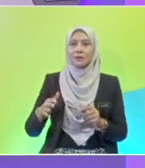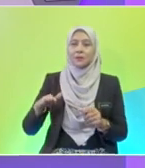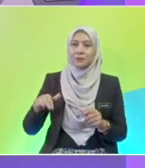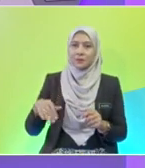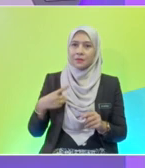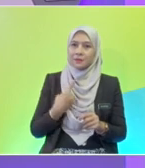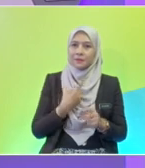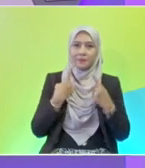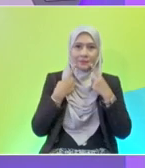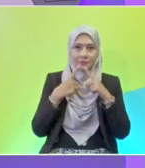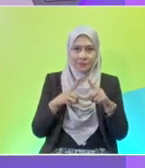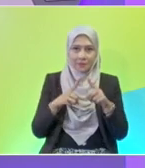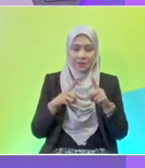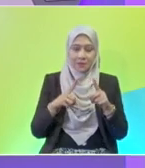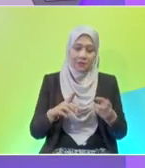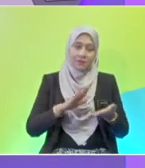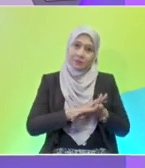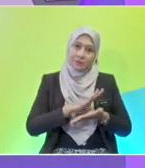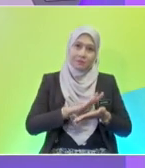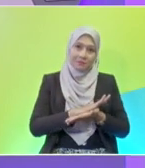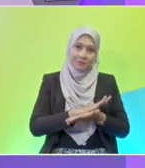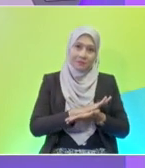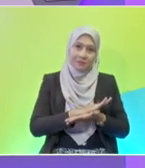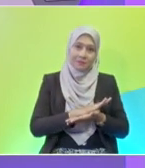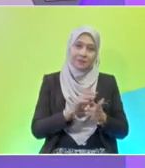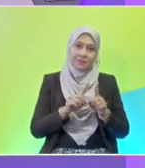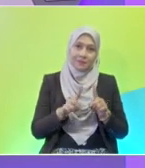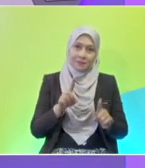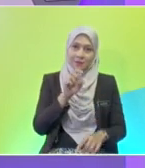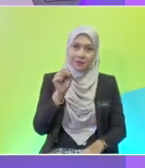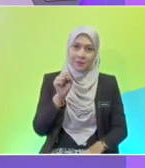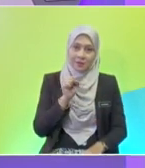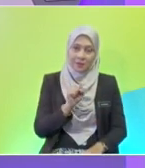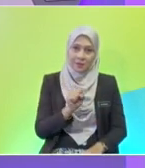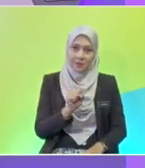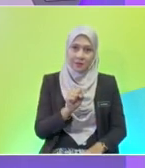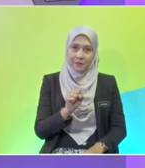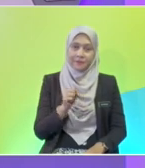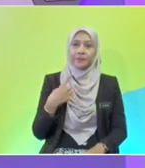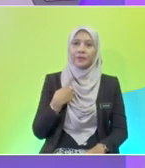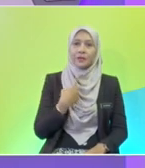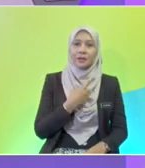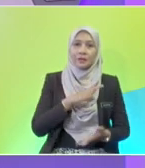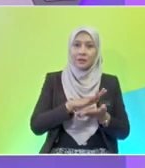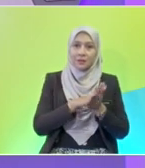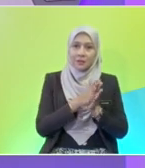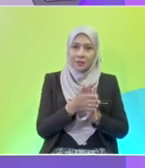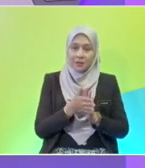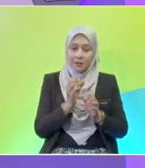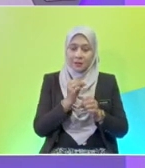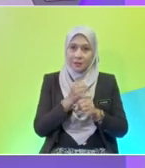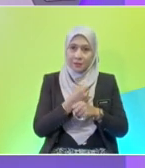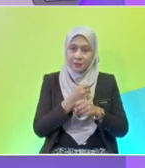soalan atas kertas kita buka soal pada atas kertas kita jadikan dia dalam bentuk